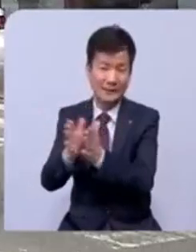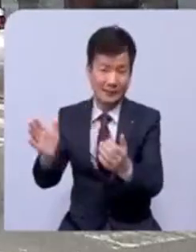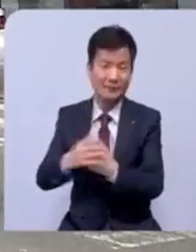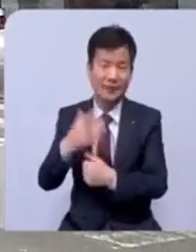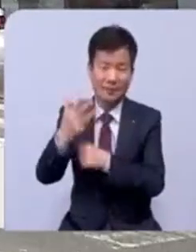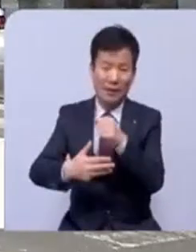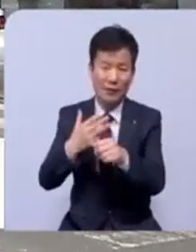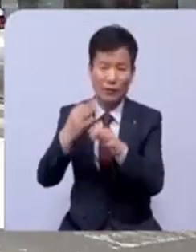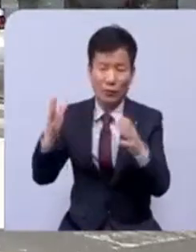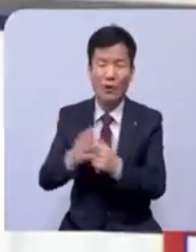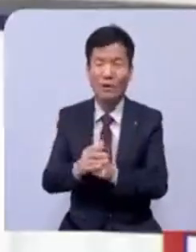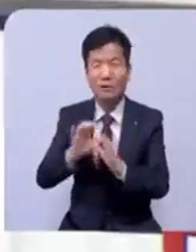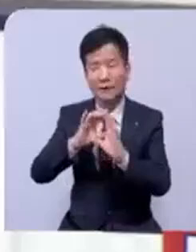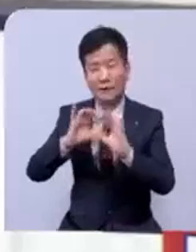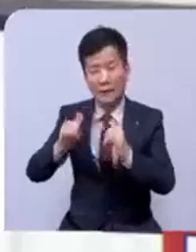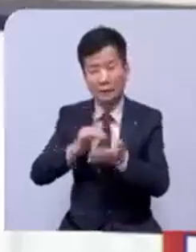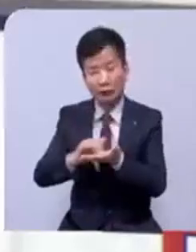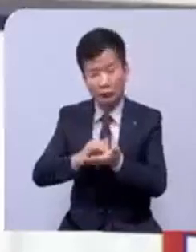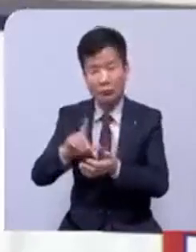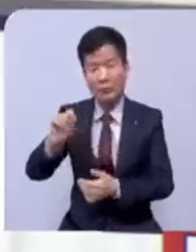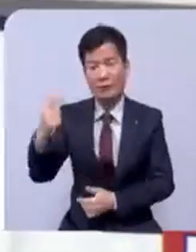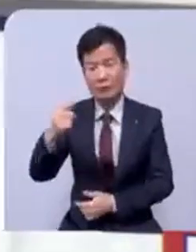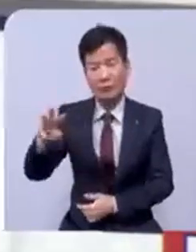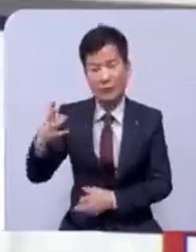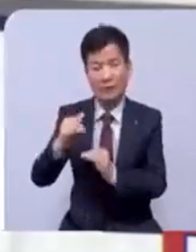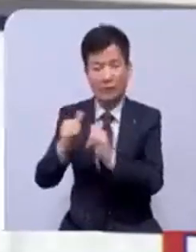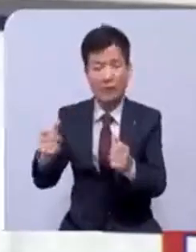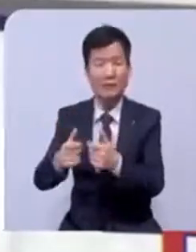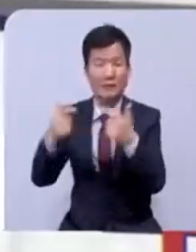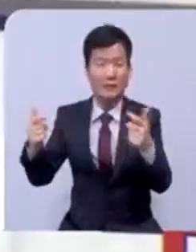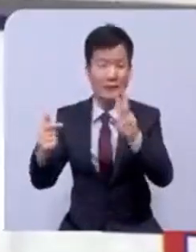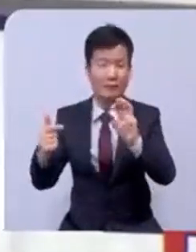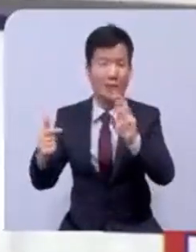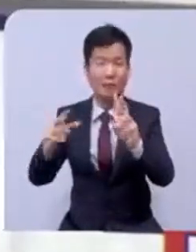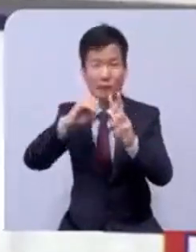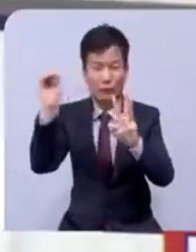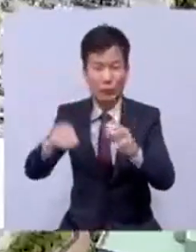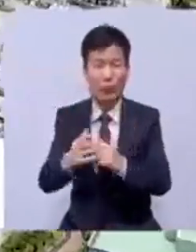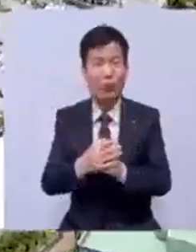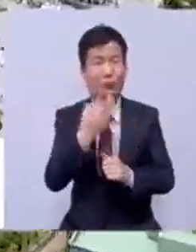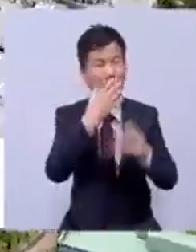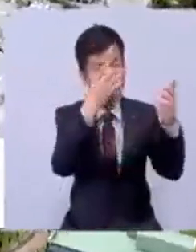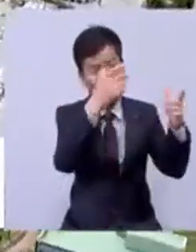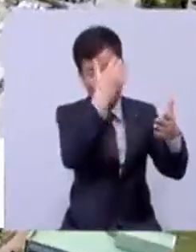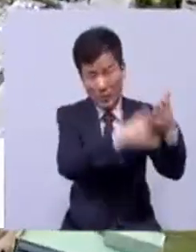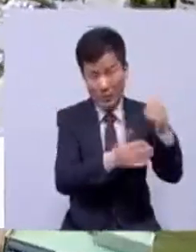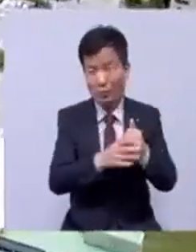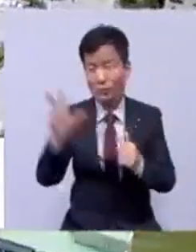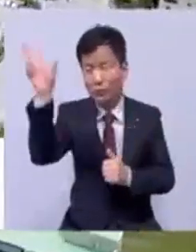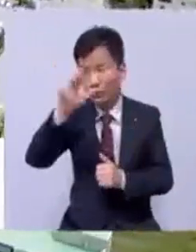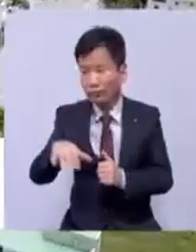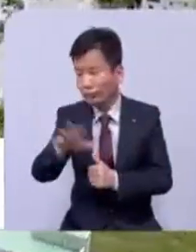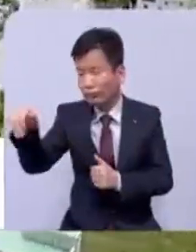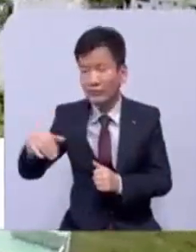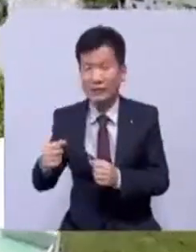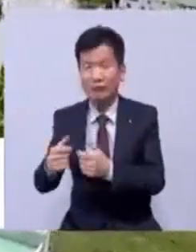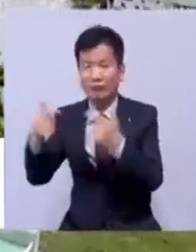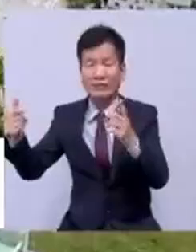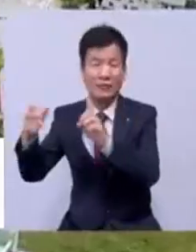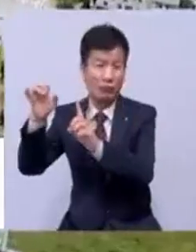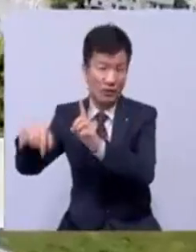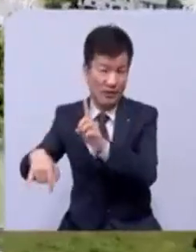동안 진천군 인구는 16,300여 명, 23% 늘어 비수도권 자치단체 가운데 증가율